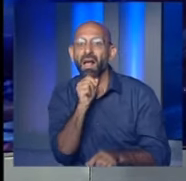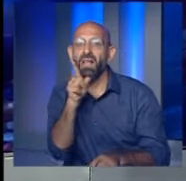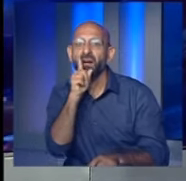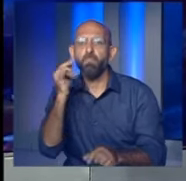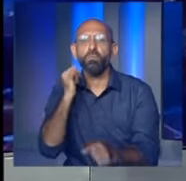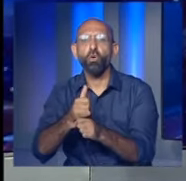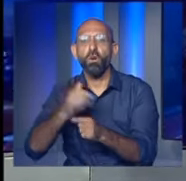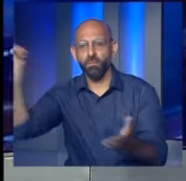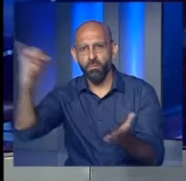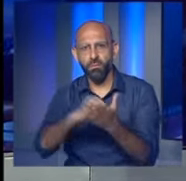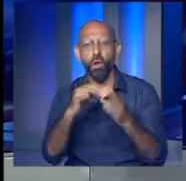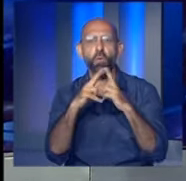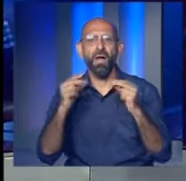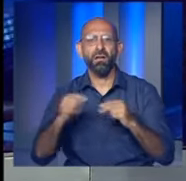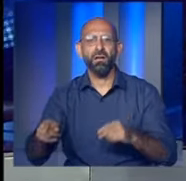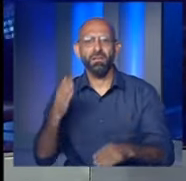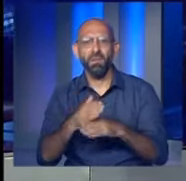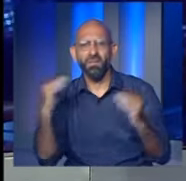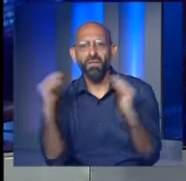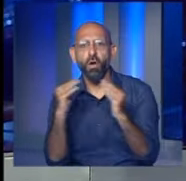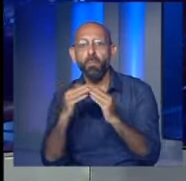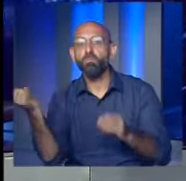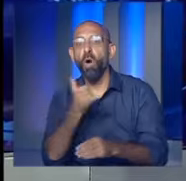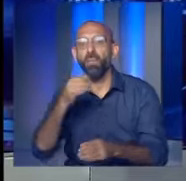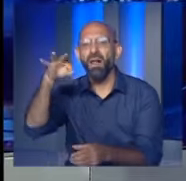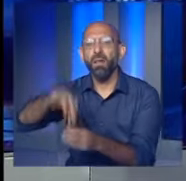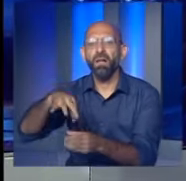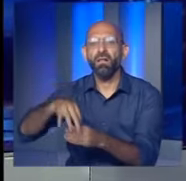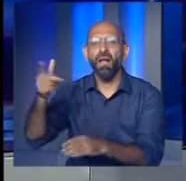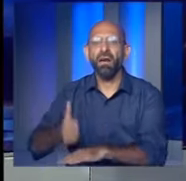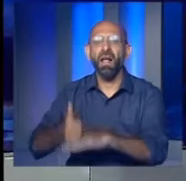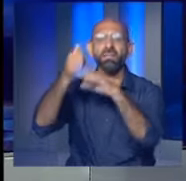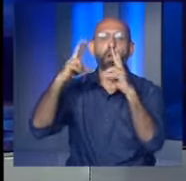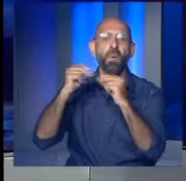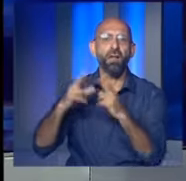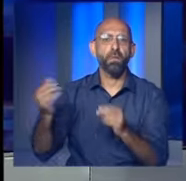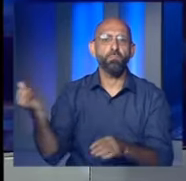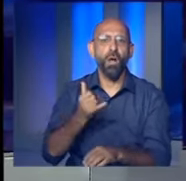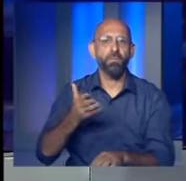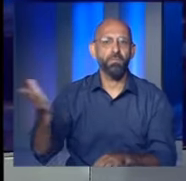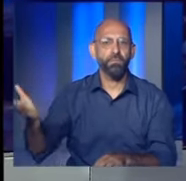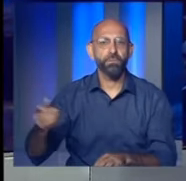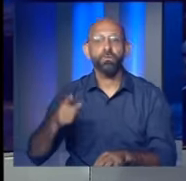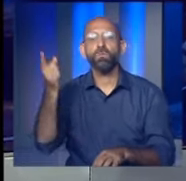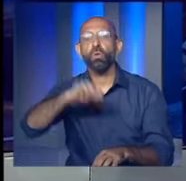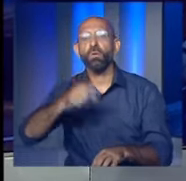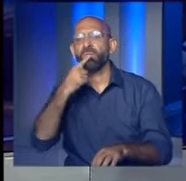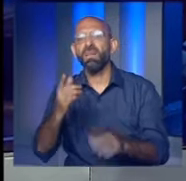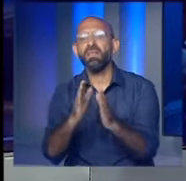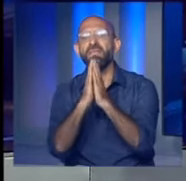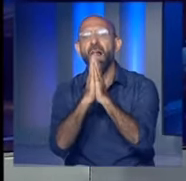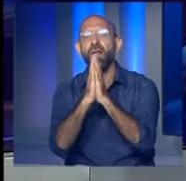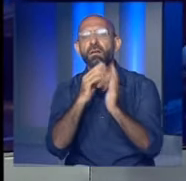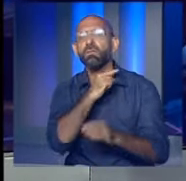القطري لبيروت والسفير الفرنسي للنواب الذين التقاهم انتخاب الرئيس ضروري جدا لنصلي من